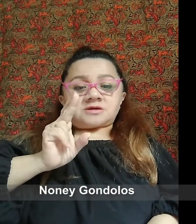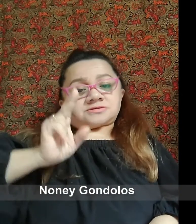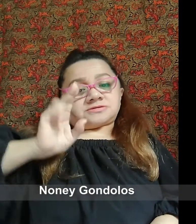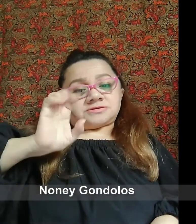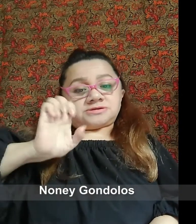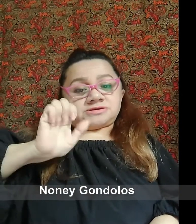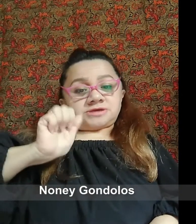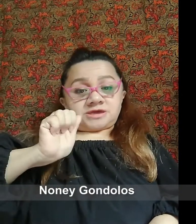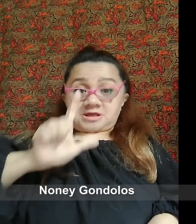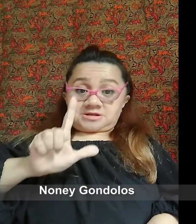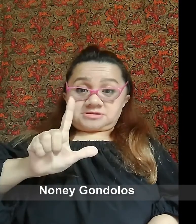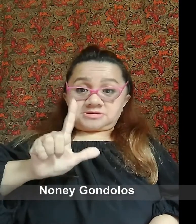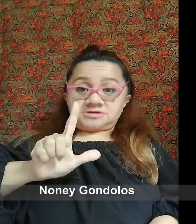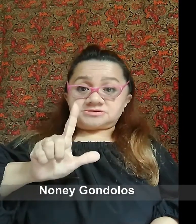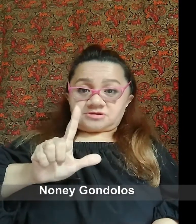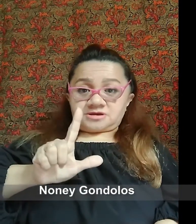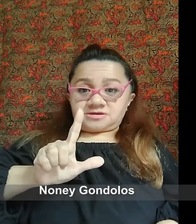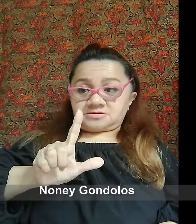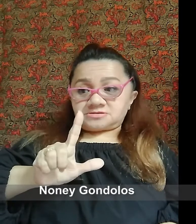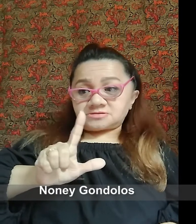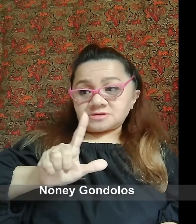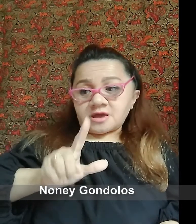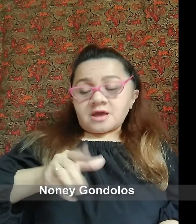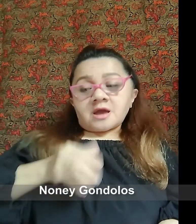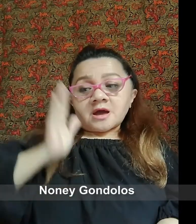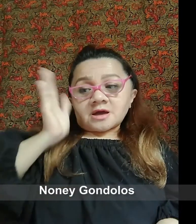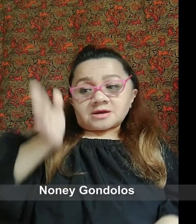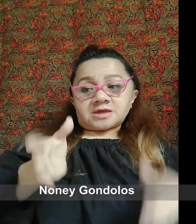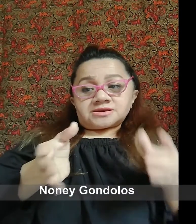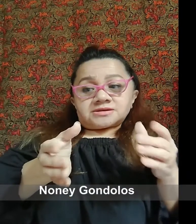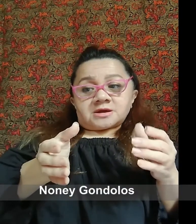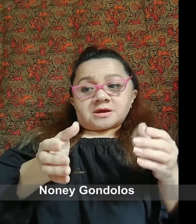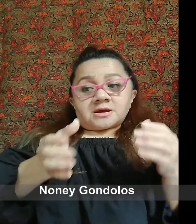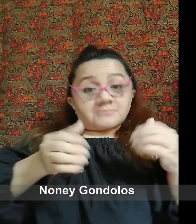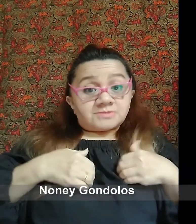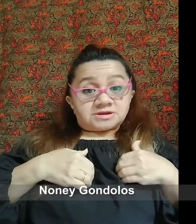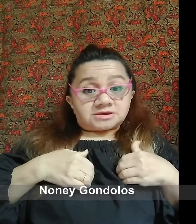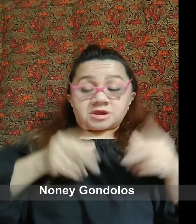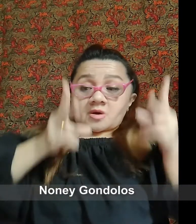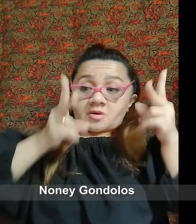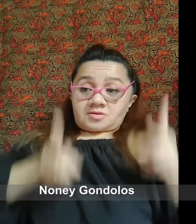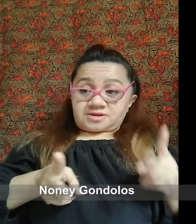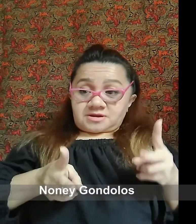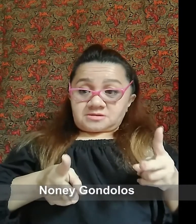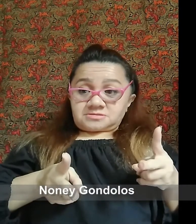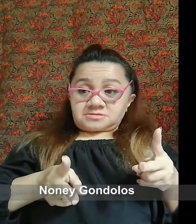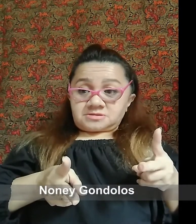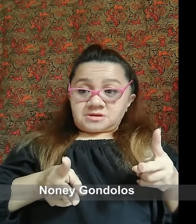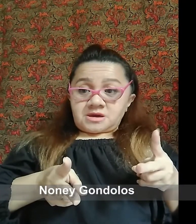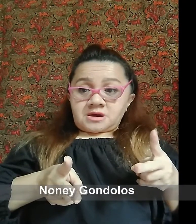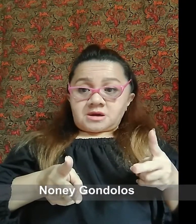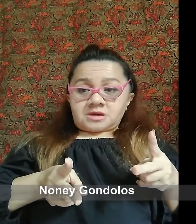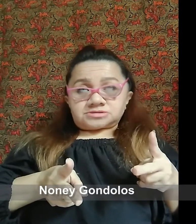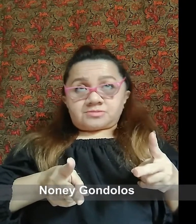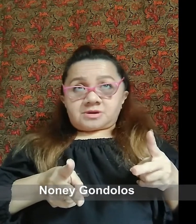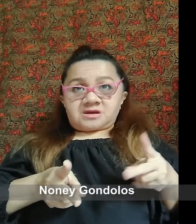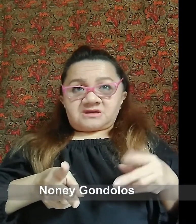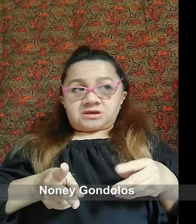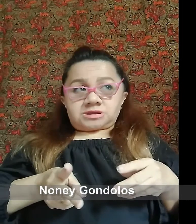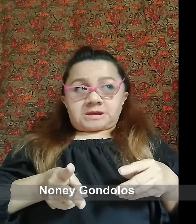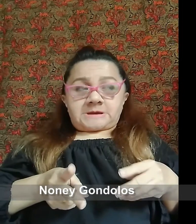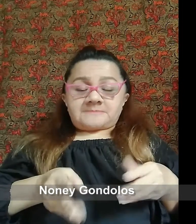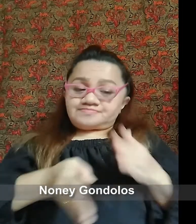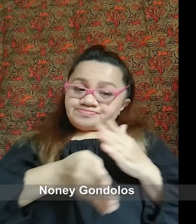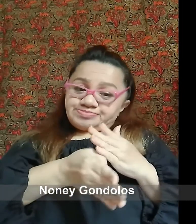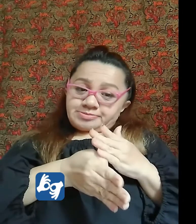betapa si penindas berakhir, keganasannya sudah berakhir.